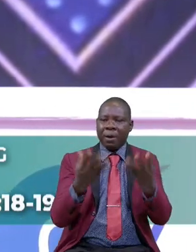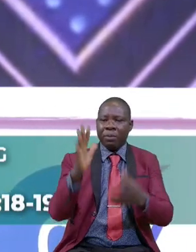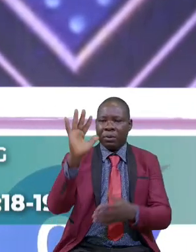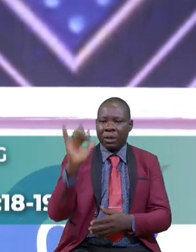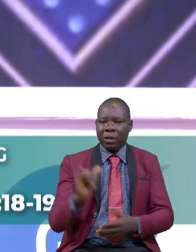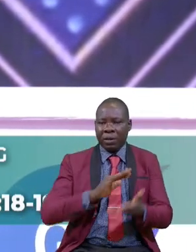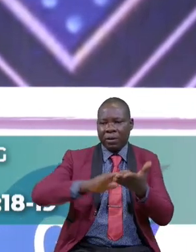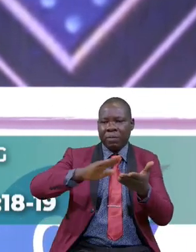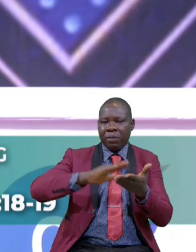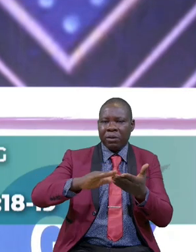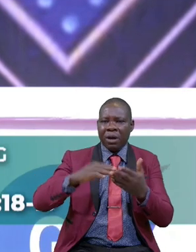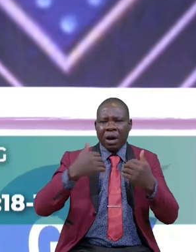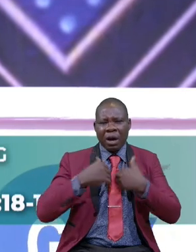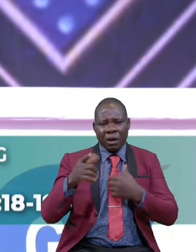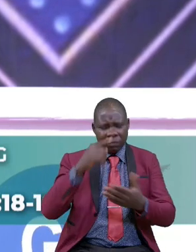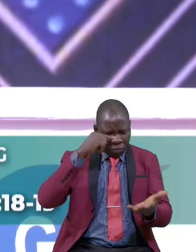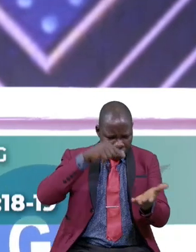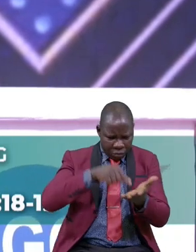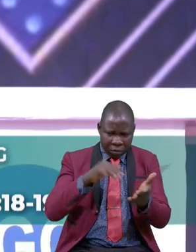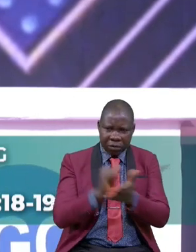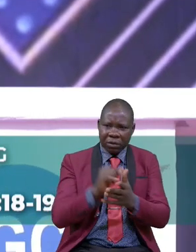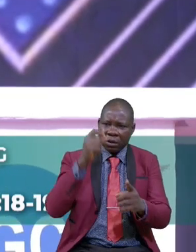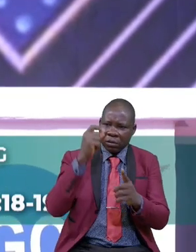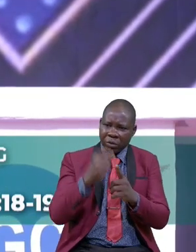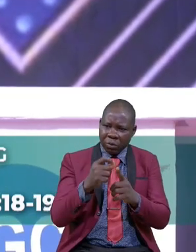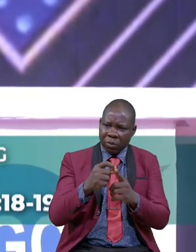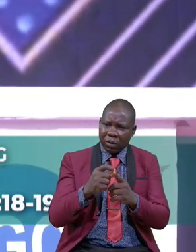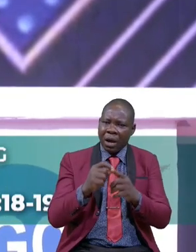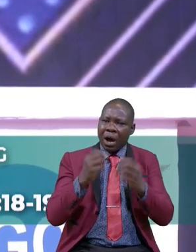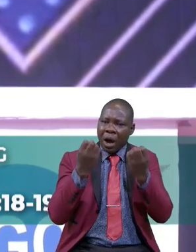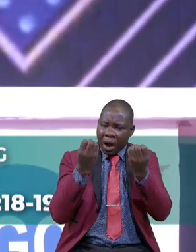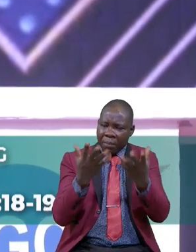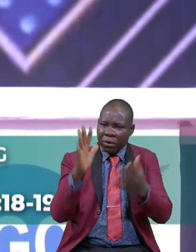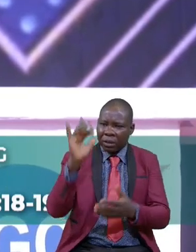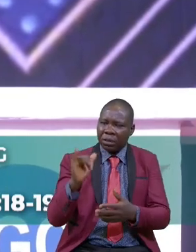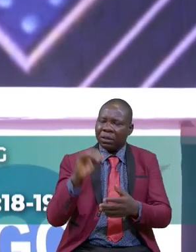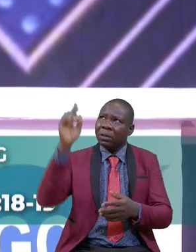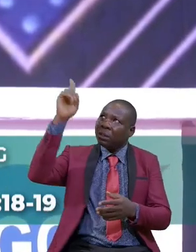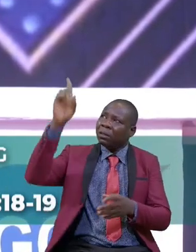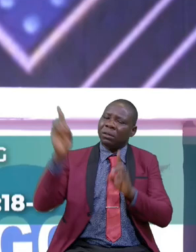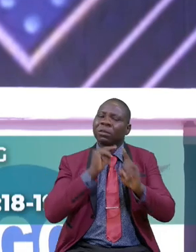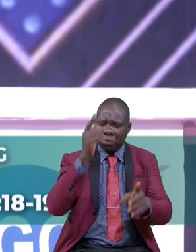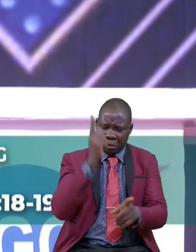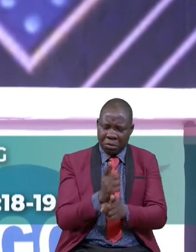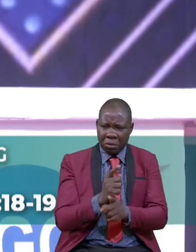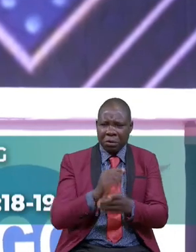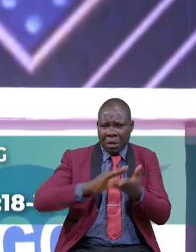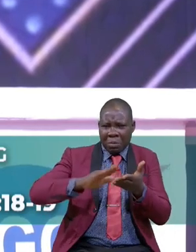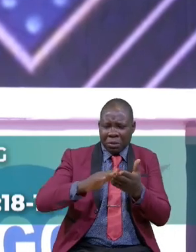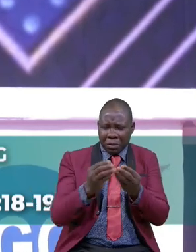avez jamais remarqué cela, qu'il ne se lasse pas de pardonner? Il ne pardonne pas seulement un peu seulement, il ne pardonne pas